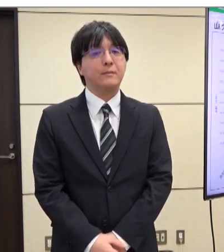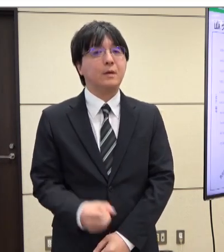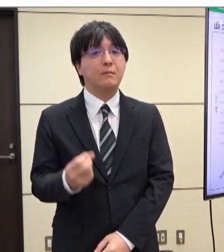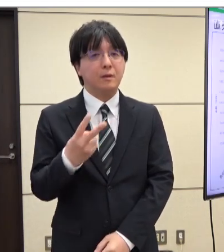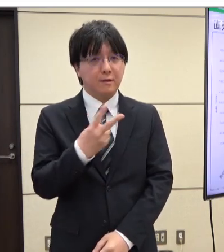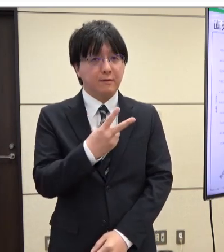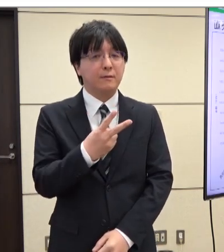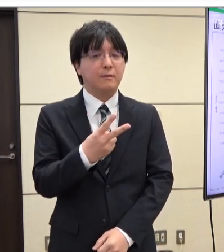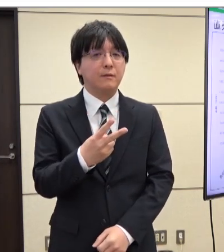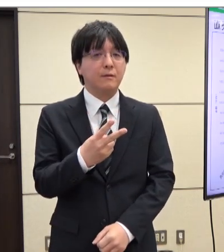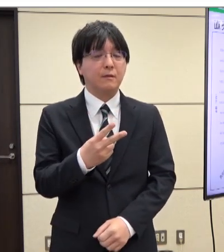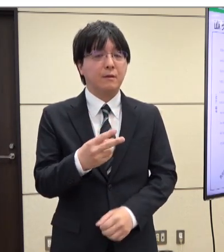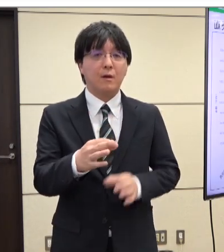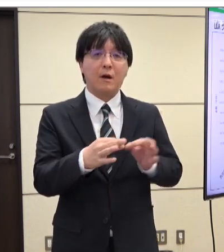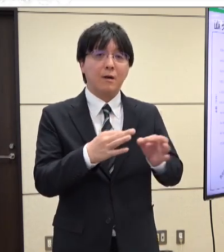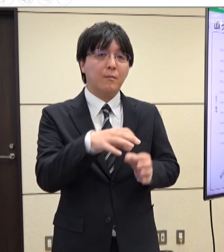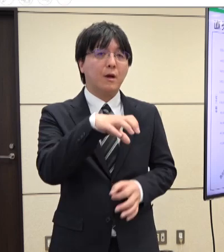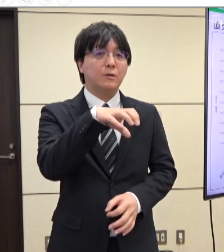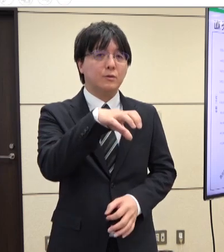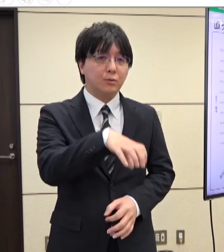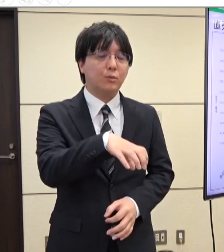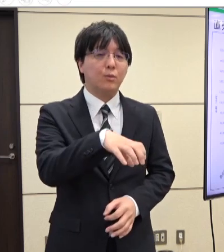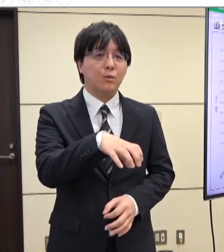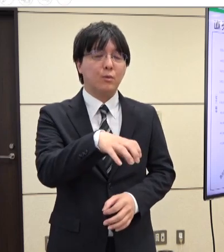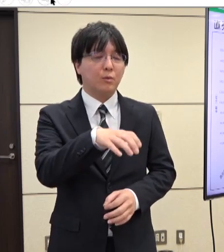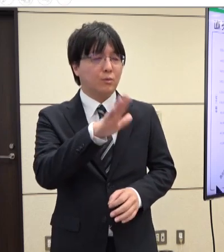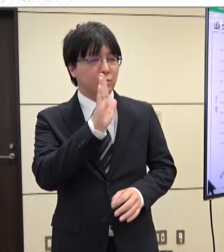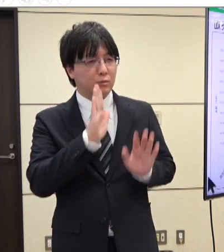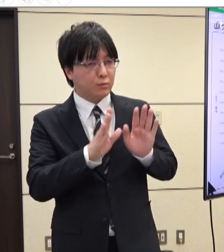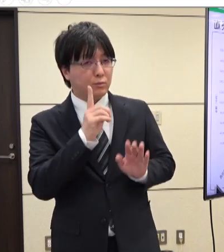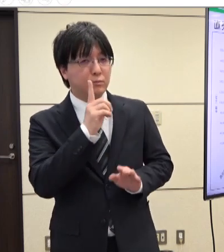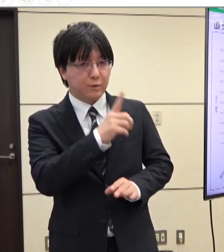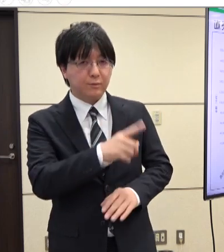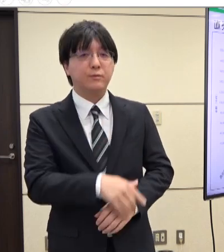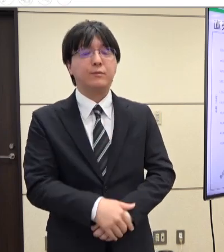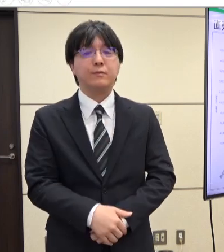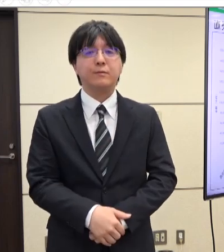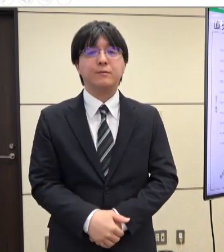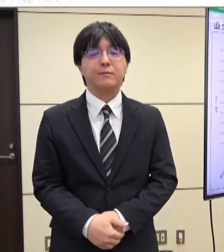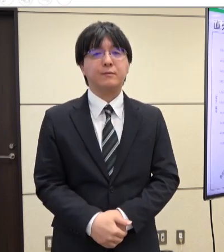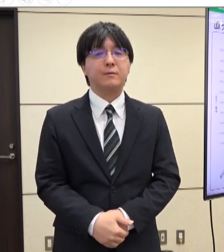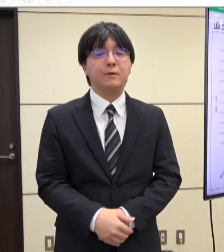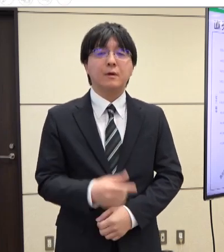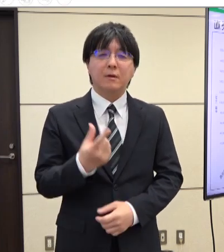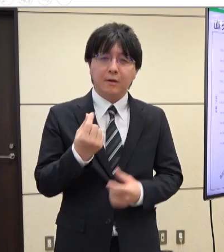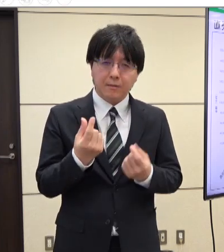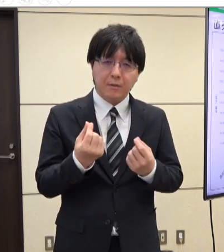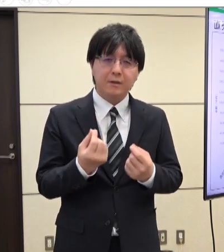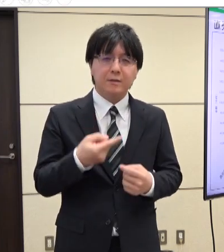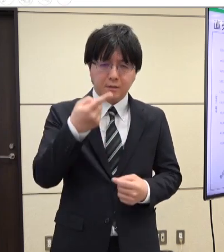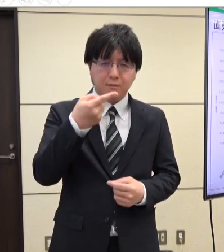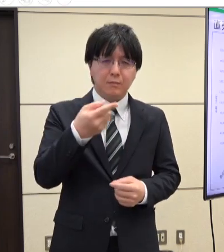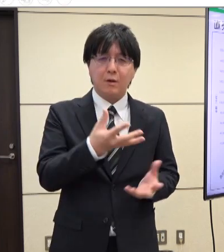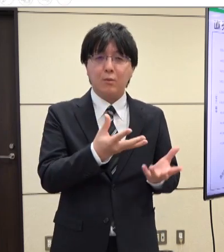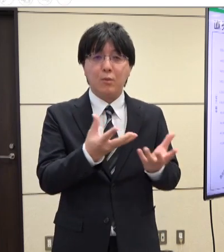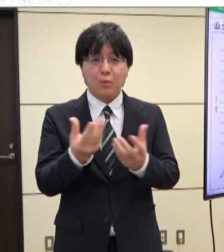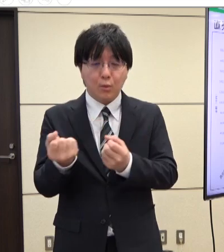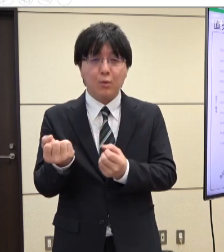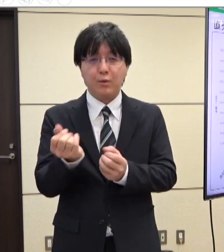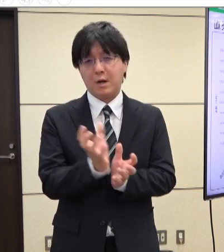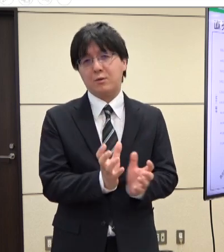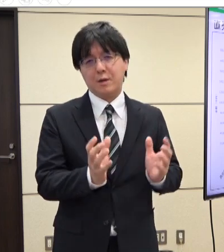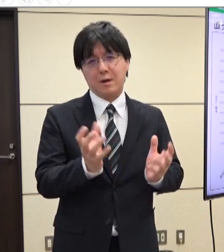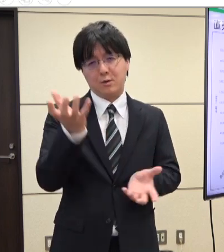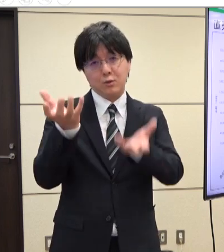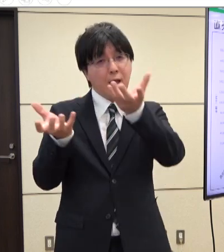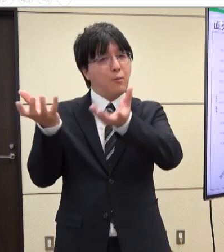また、直売所の傾向で見ますとですね、やはり一番多いのは農産物、果物